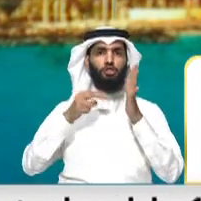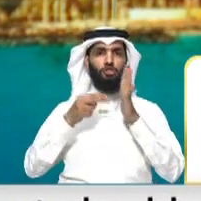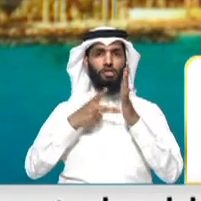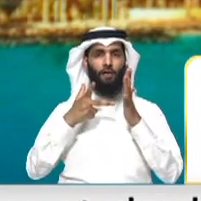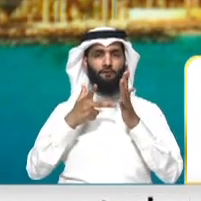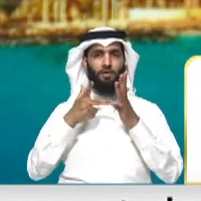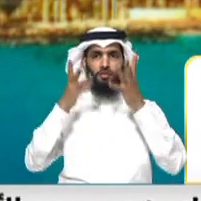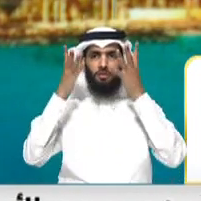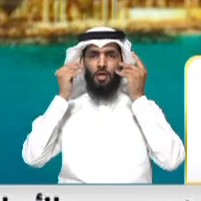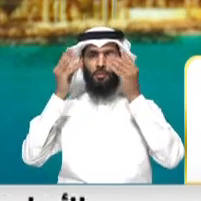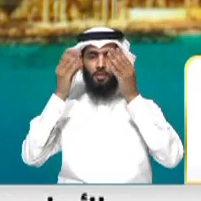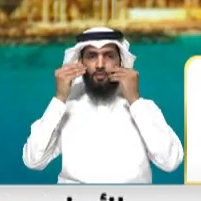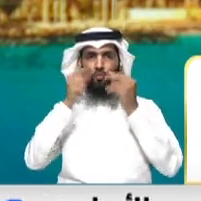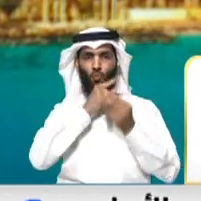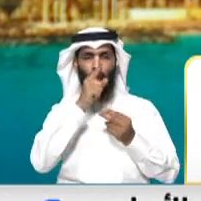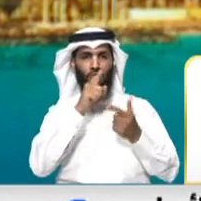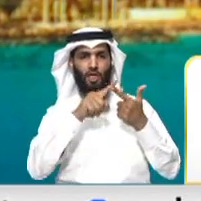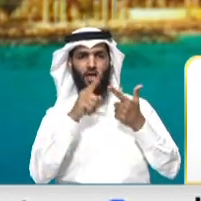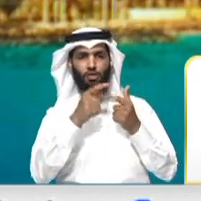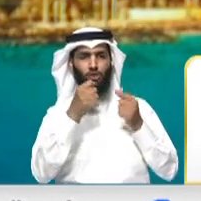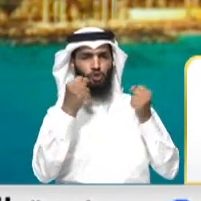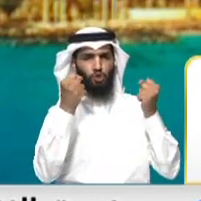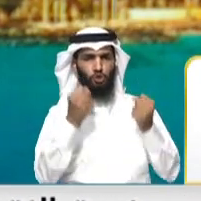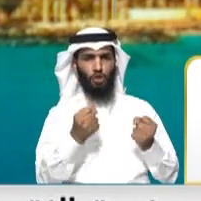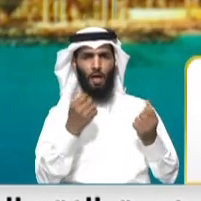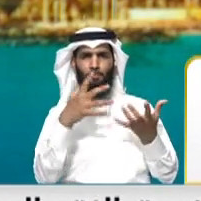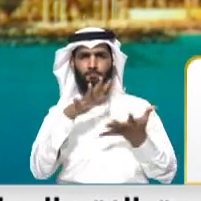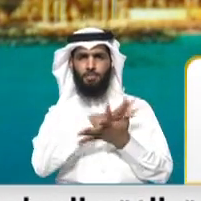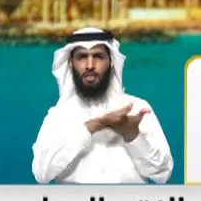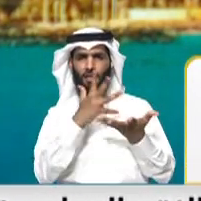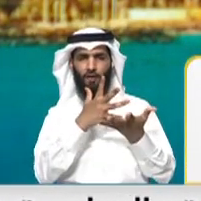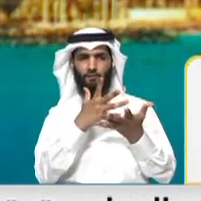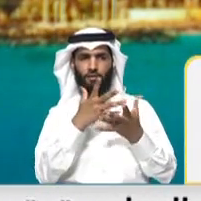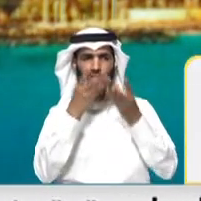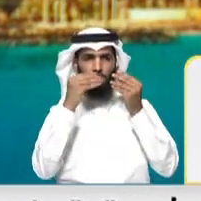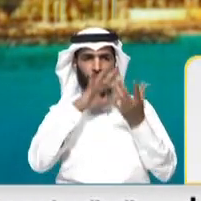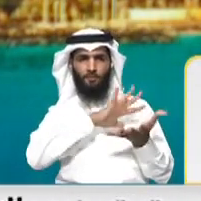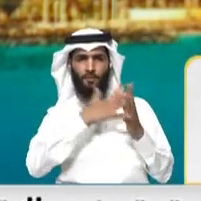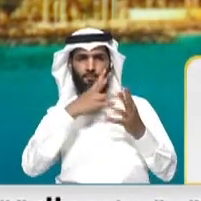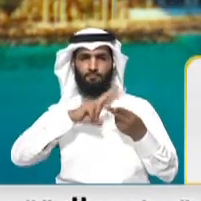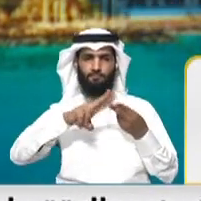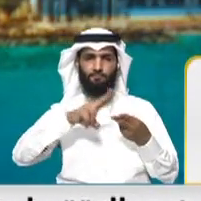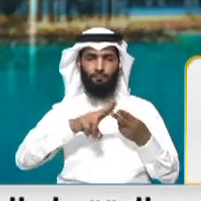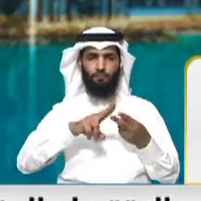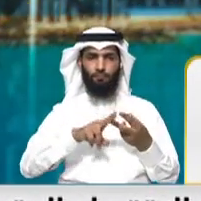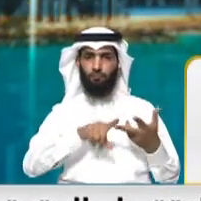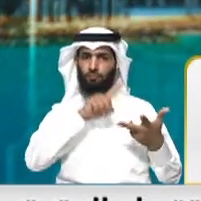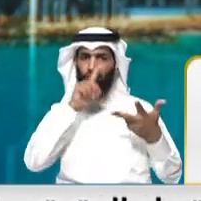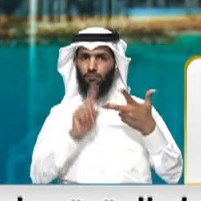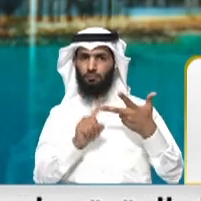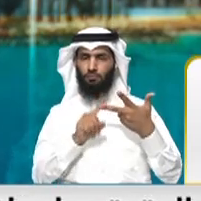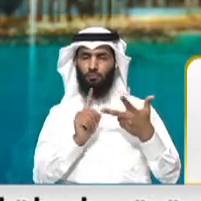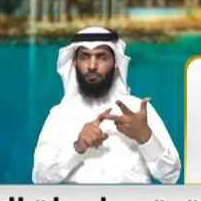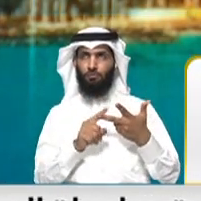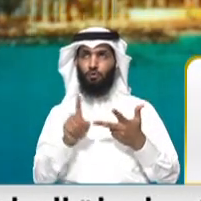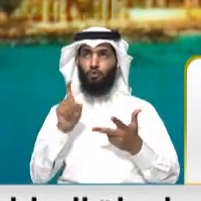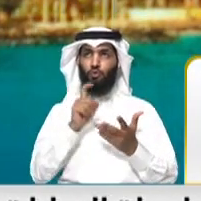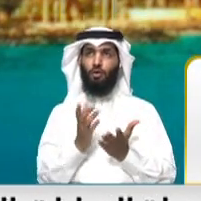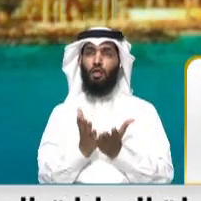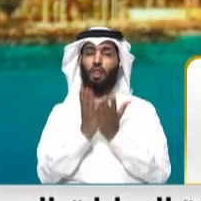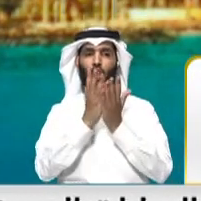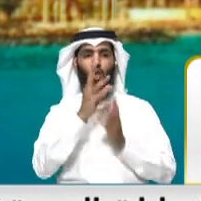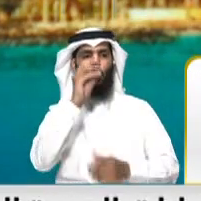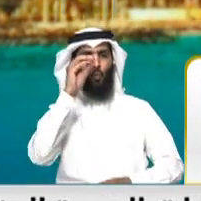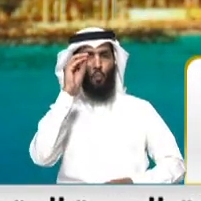التام بالتحديات المتصاعدة والمتسارعة حول العالم. وأعرب عن تمنياته لهم جميعا بالنجاح